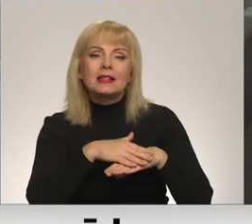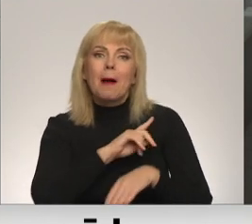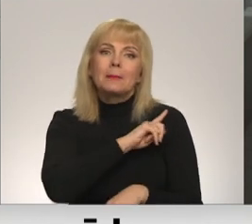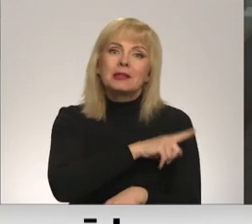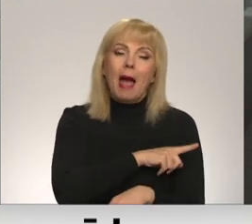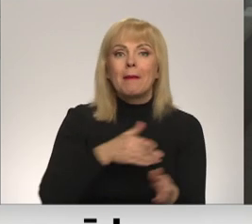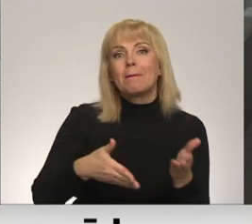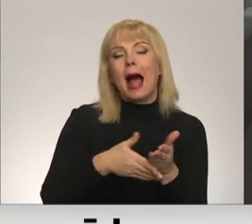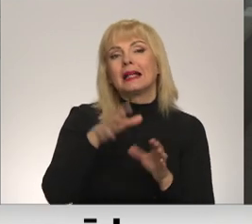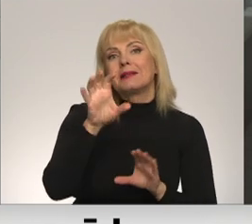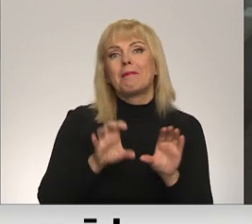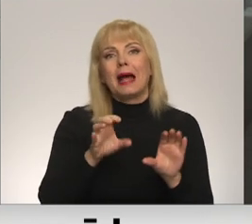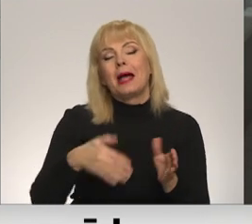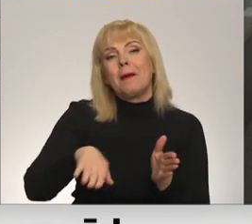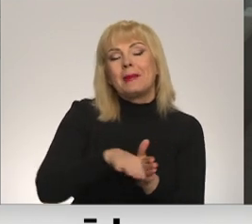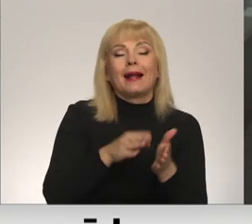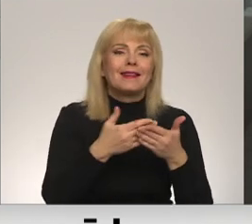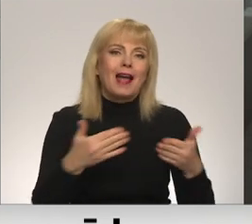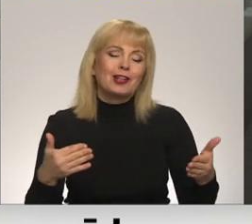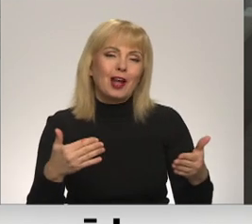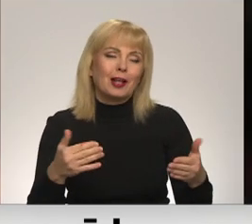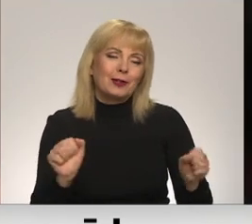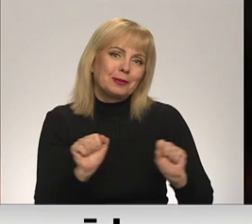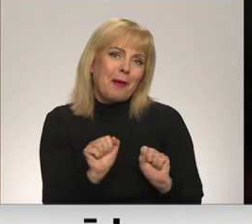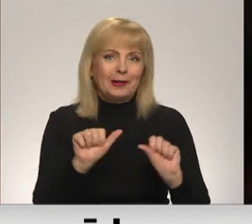šai pandai piedalīties dažādos sporta